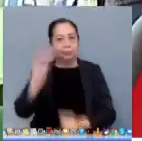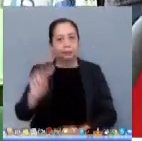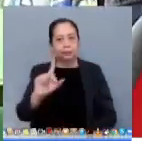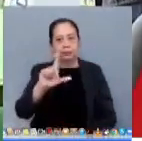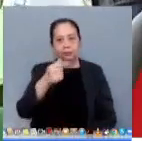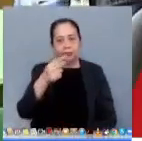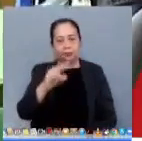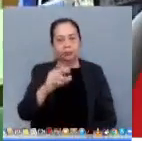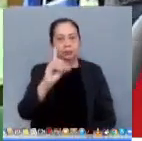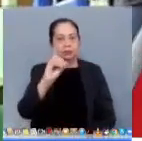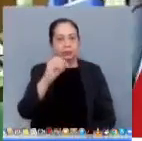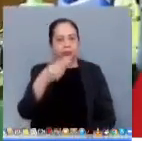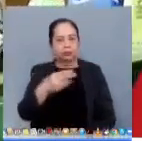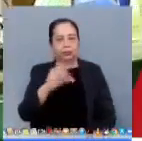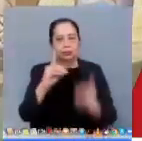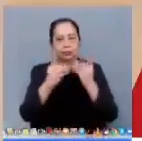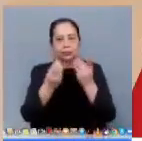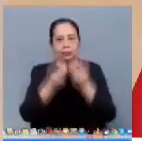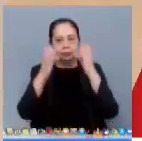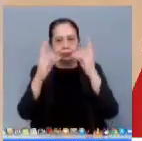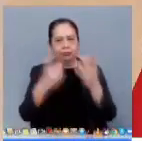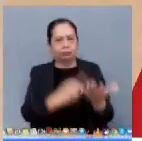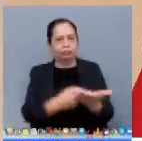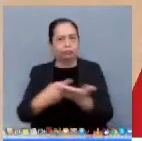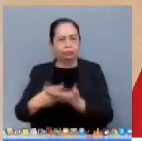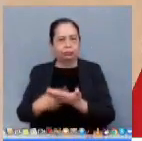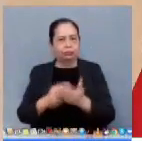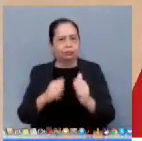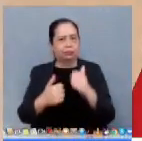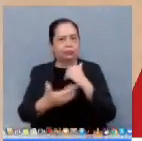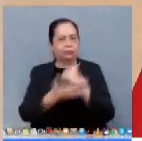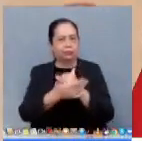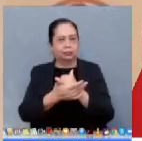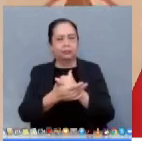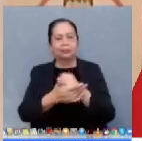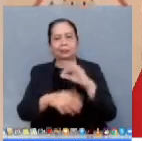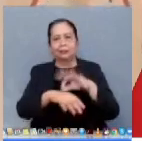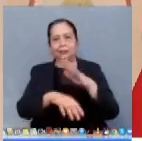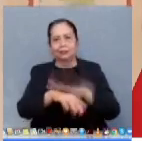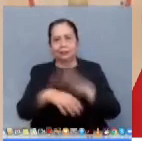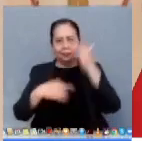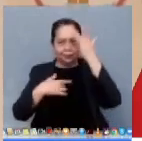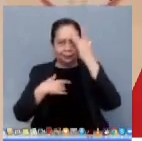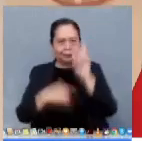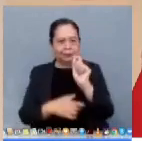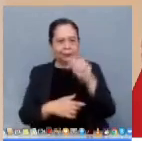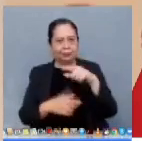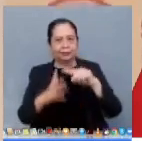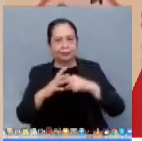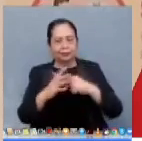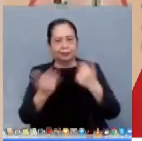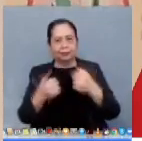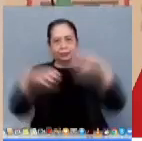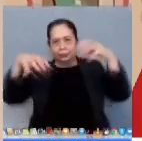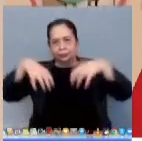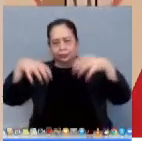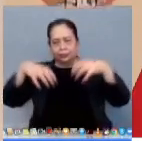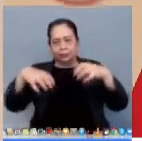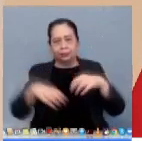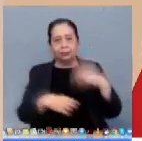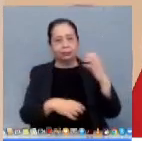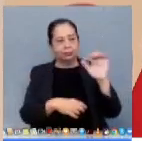at DepEd para pag-usapan ang mga iwas dengue tips ngayong tag-ulan. Mula Enero hanggang Mayo 2022, may